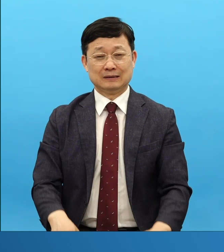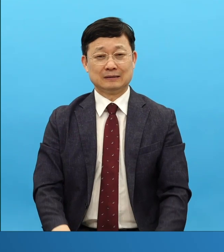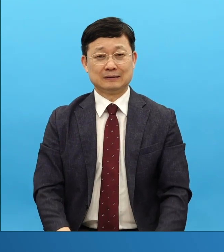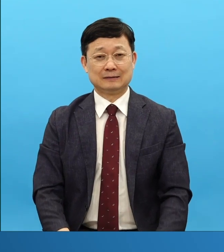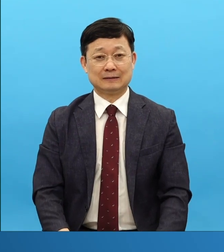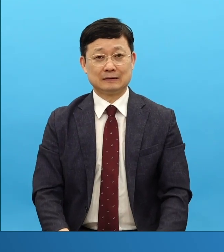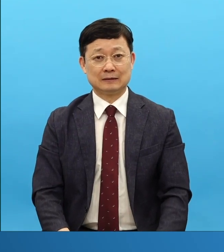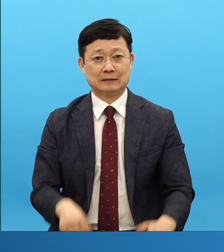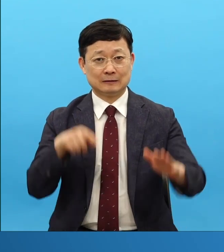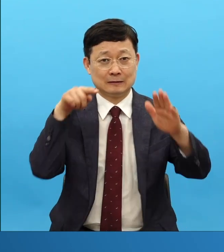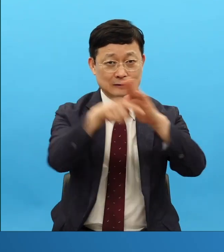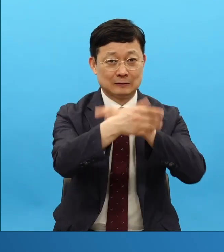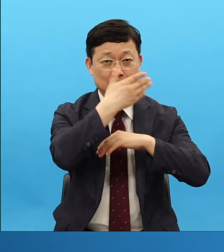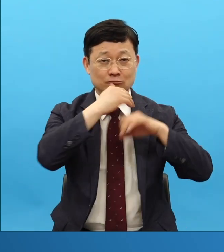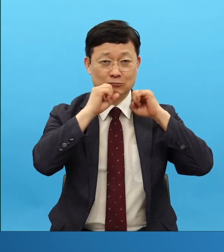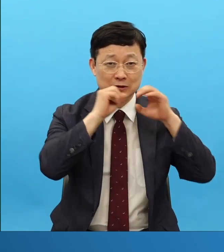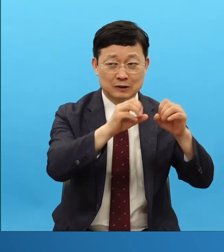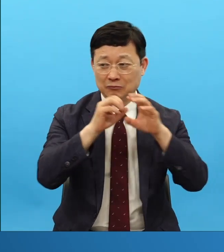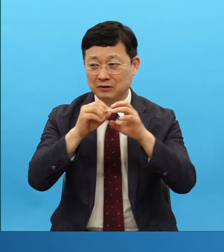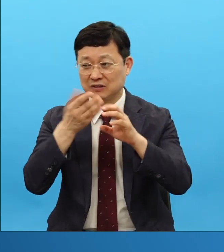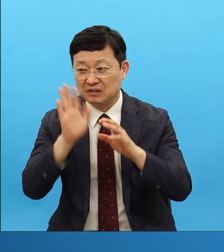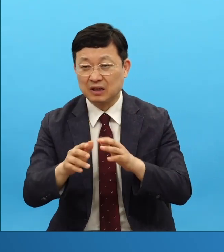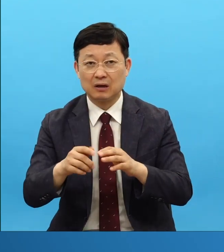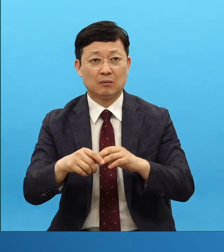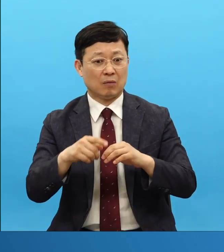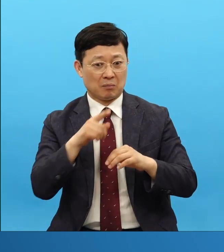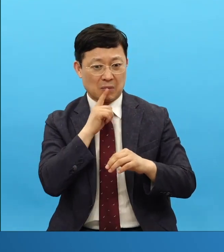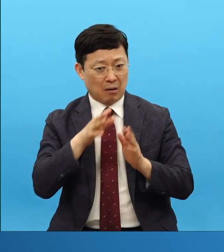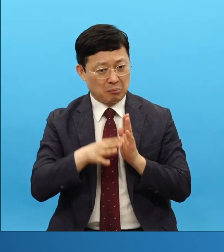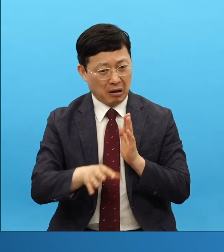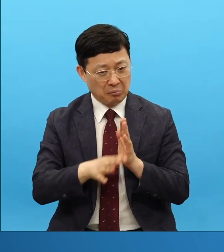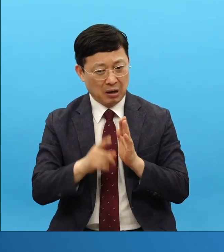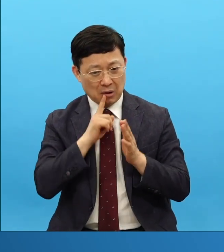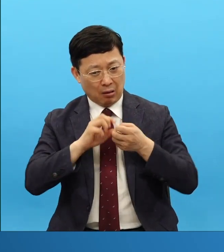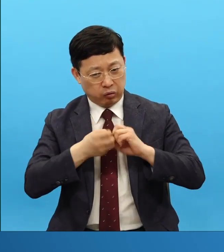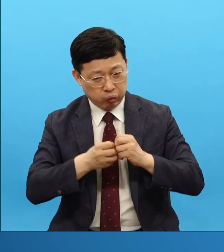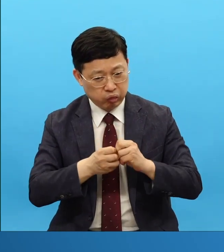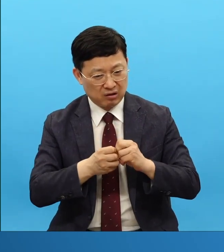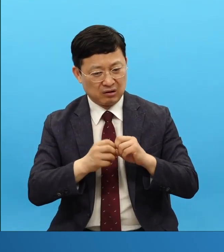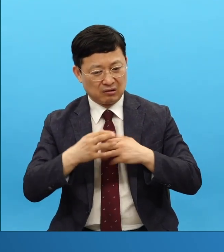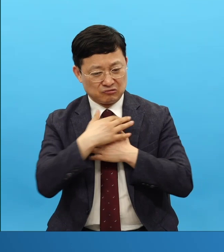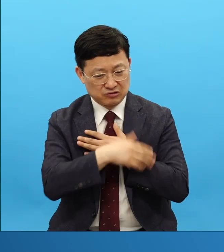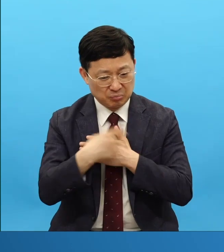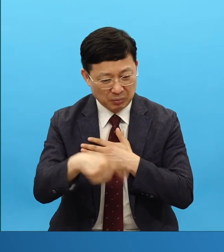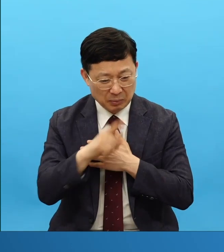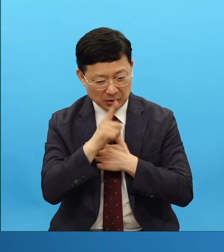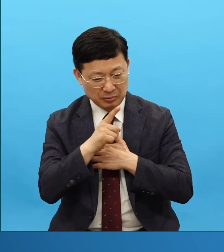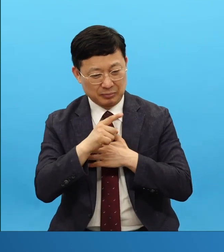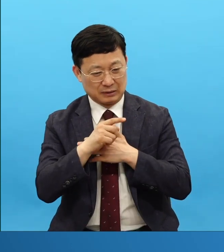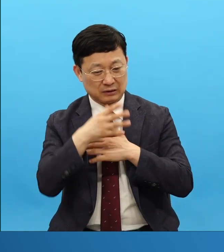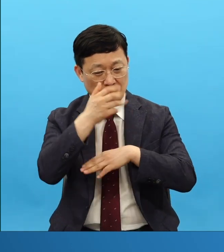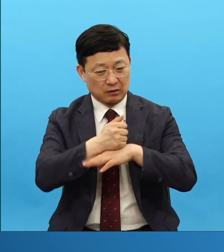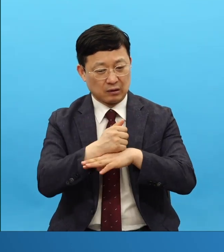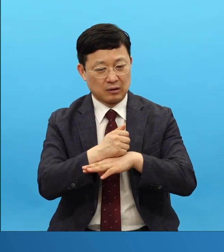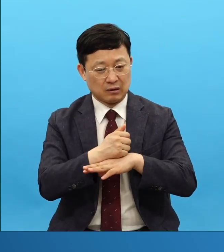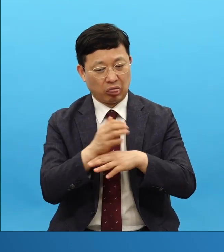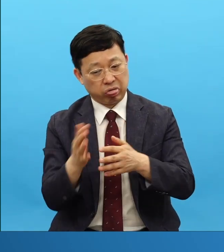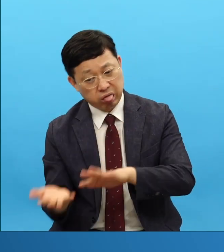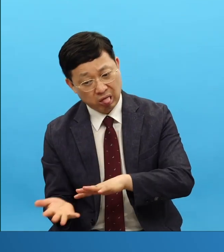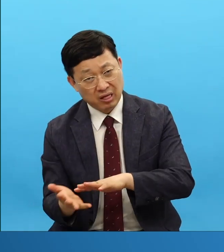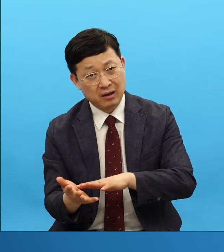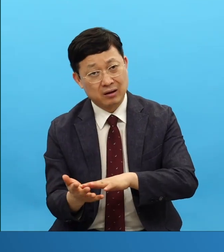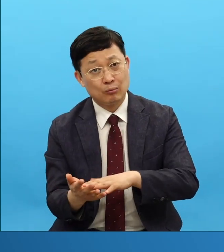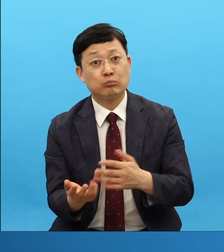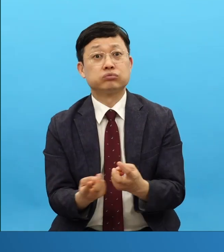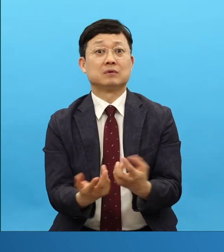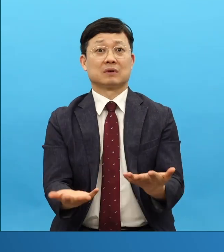사람 살리고 이겨야지. 맨날 묵혀가 싸우고 엉뚱한 소리 나고 세상 소리 나다 육신 소리 얘기하다 죽고 그건 안 돼요. 그럼. Remnants